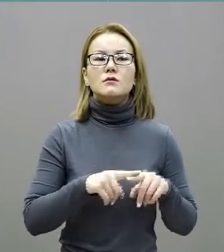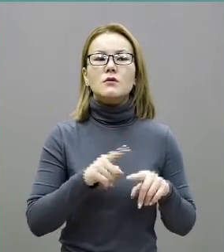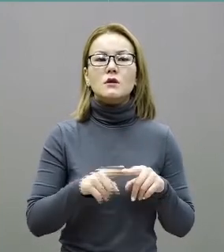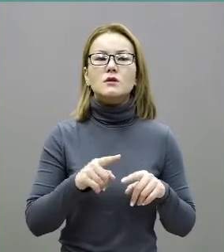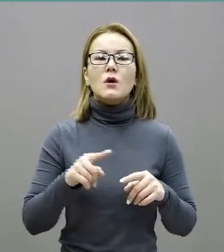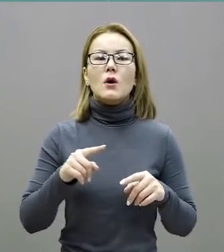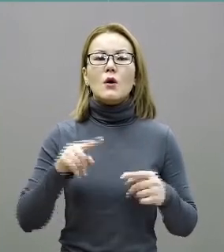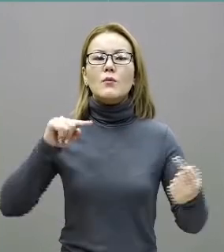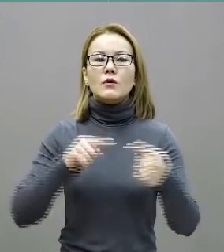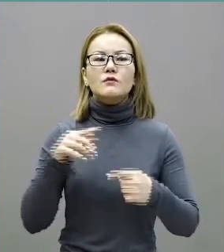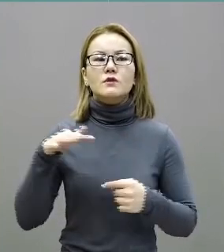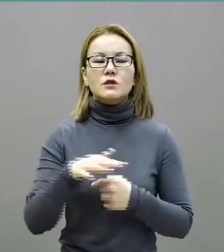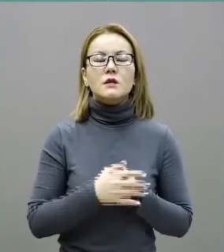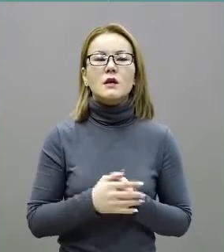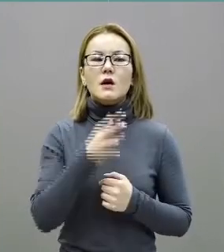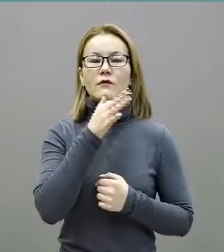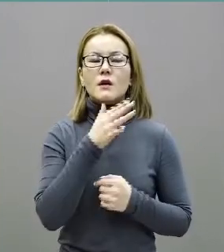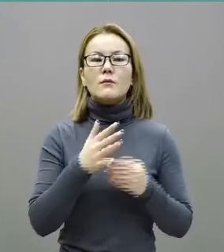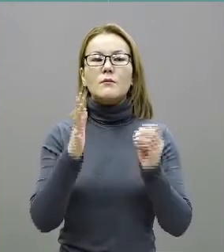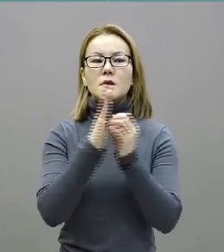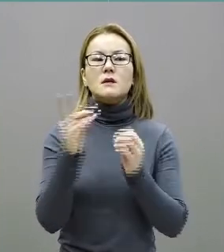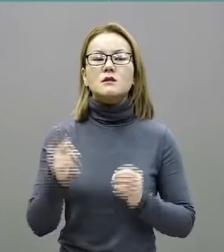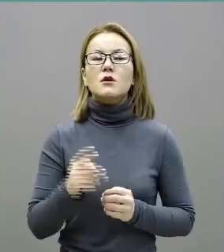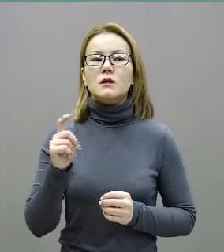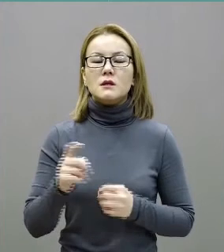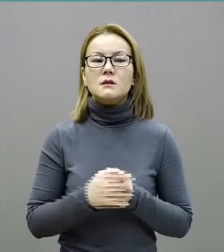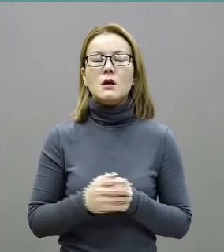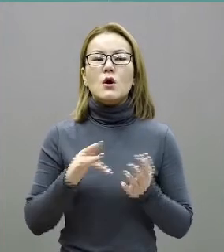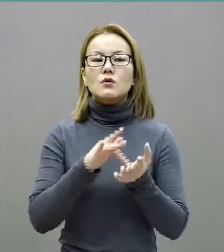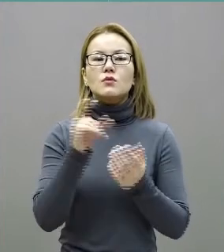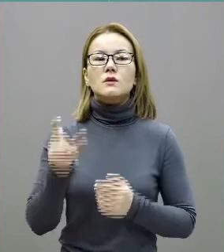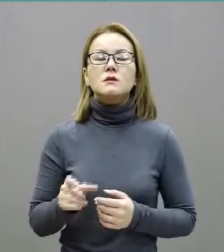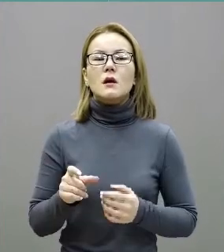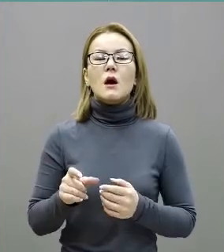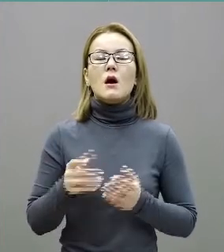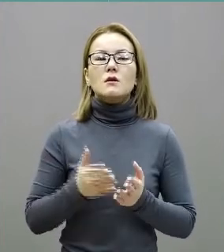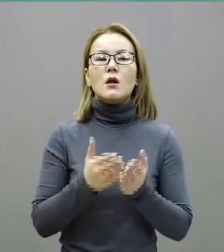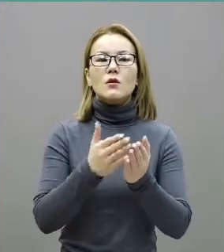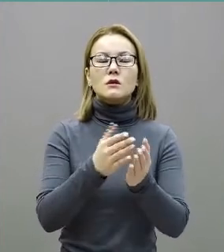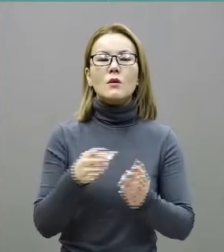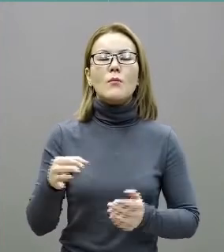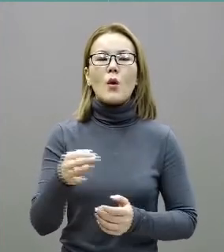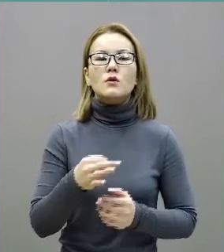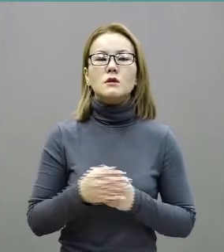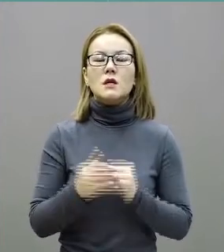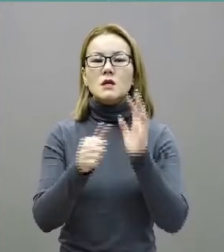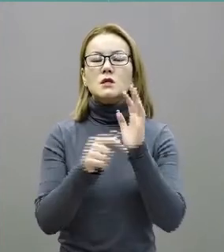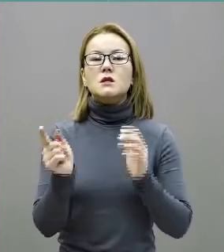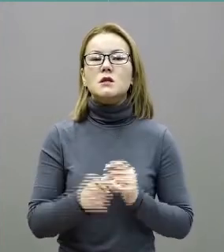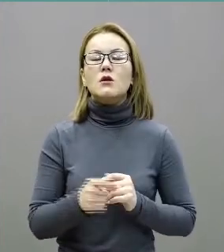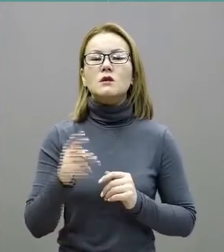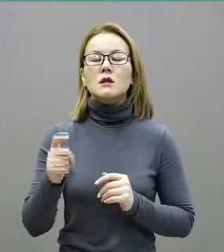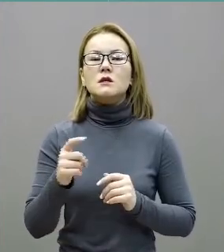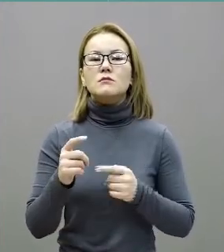реки время 15 деленное на x турист был на лодке по озеру 6